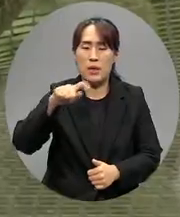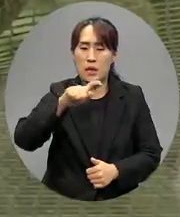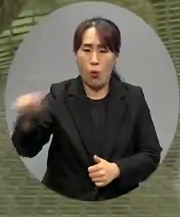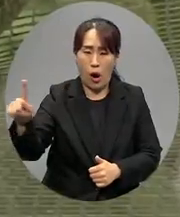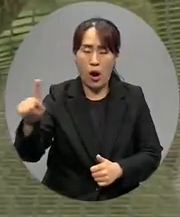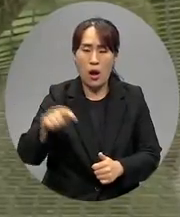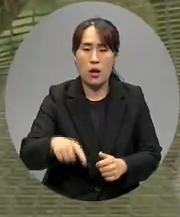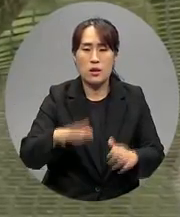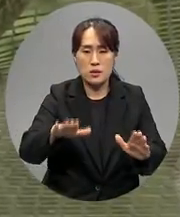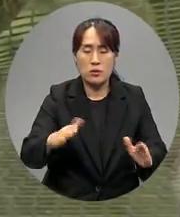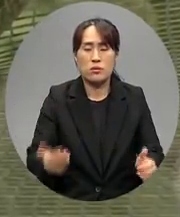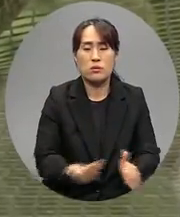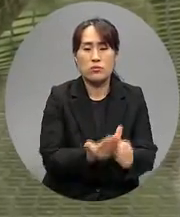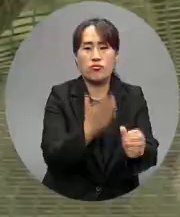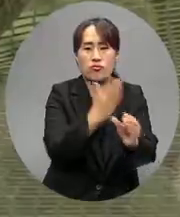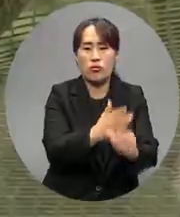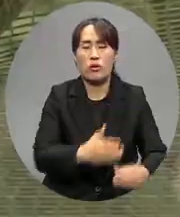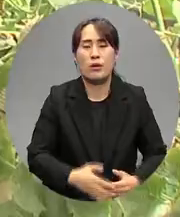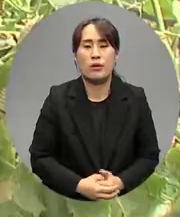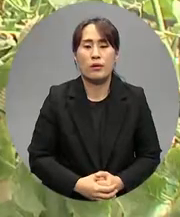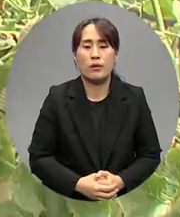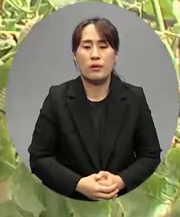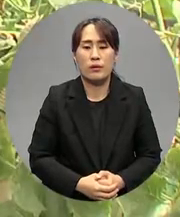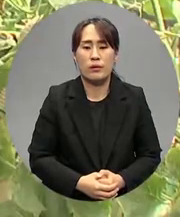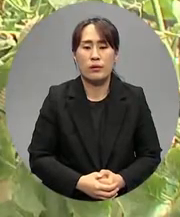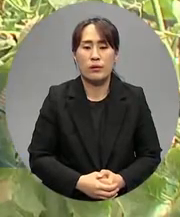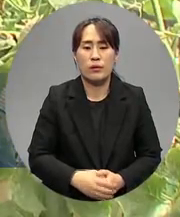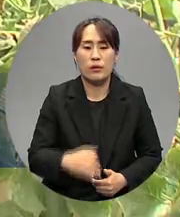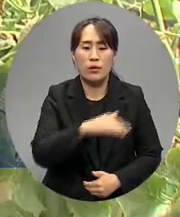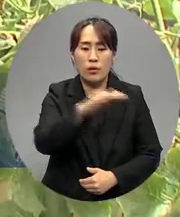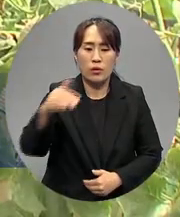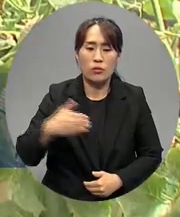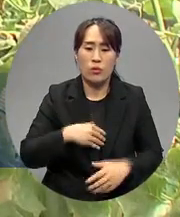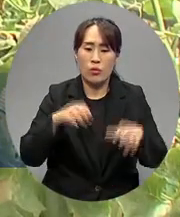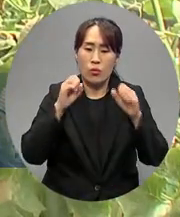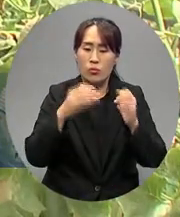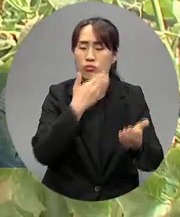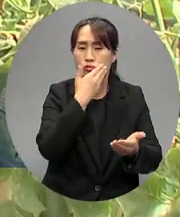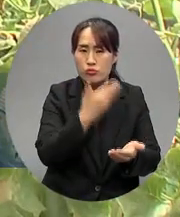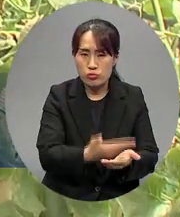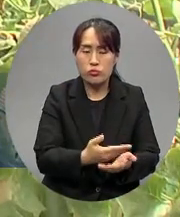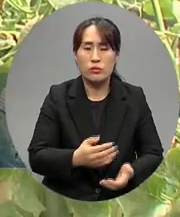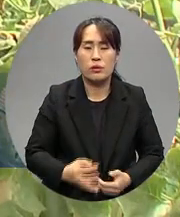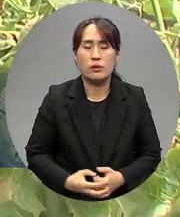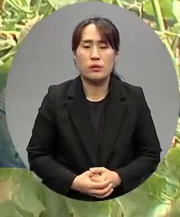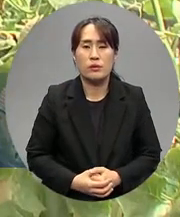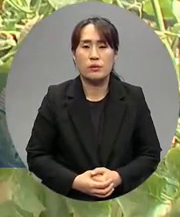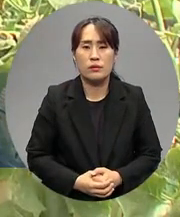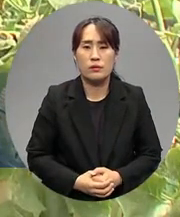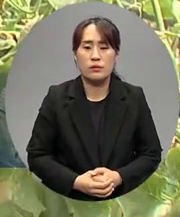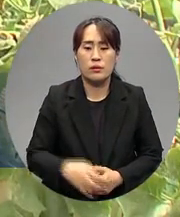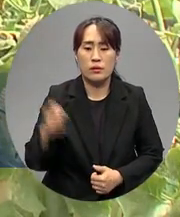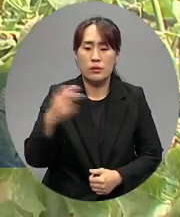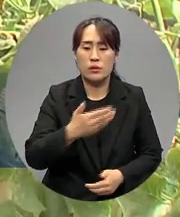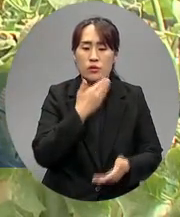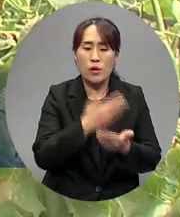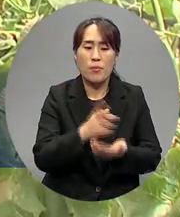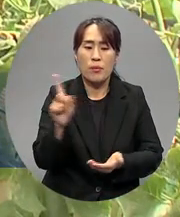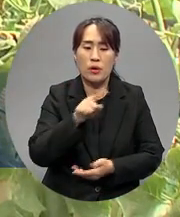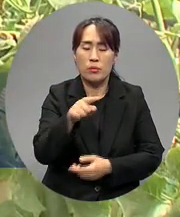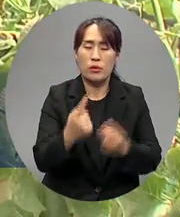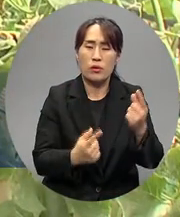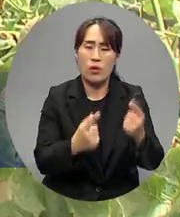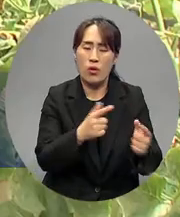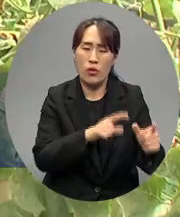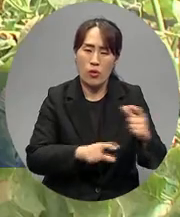지역의 특산품으로 자리 잡았습니다. 우리가 어떻게 홍보를 하느냐가 중요하고 그리고 중요한 거는 이제 요거보다